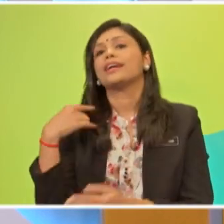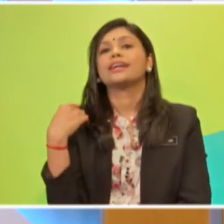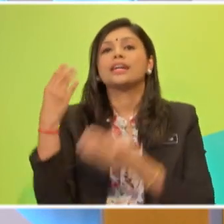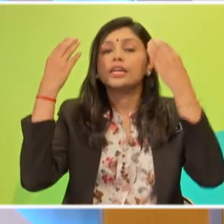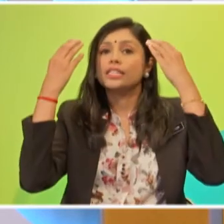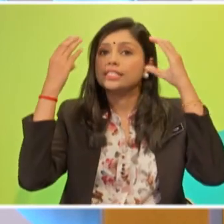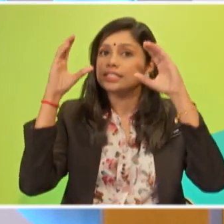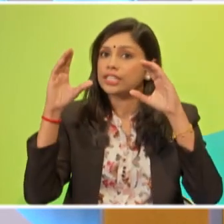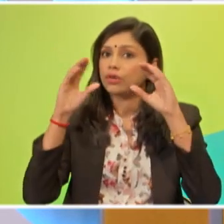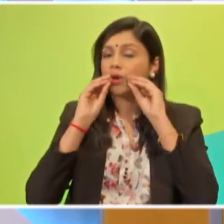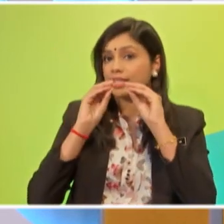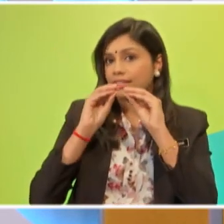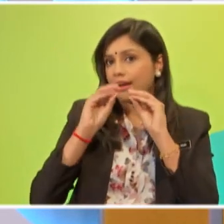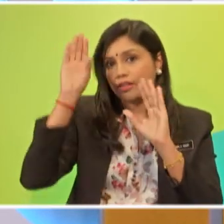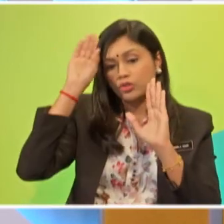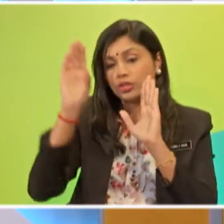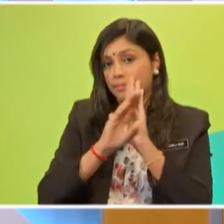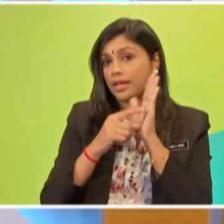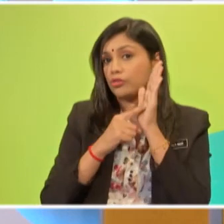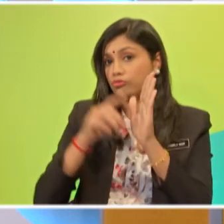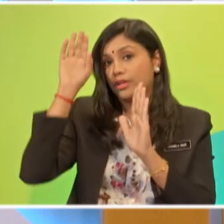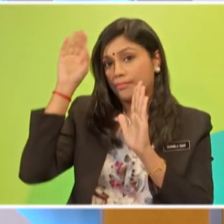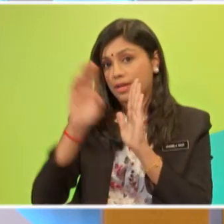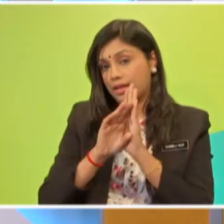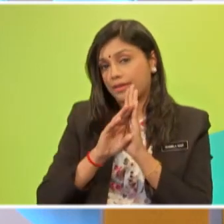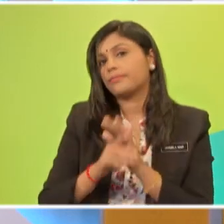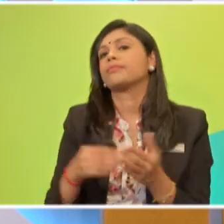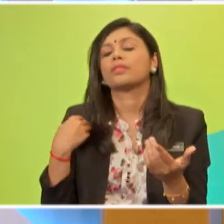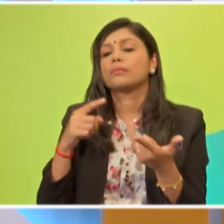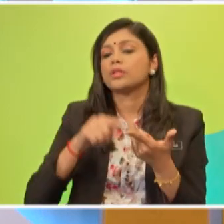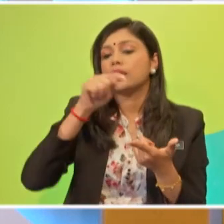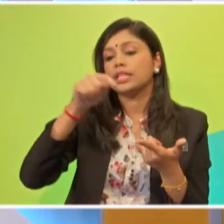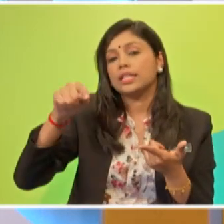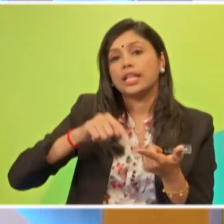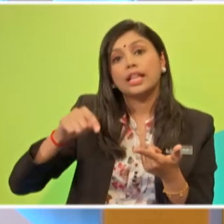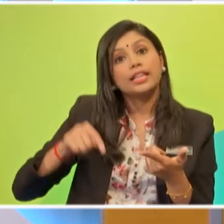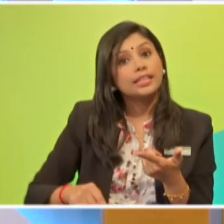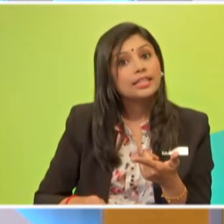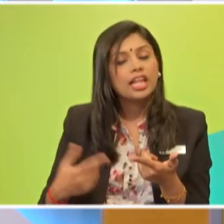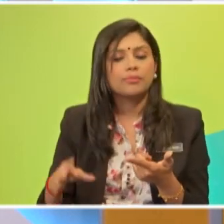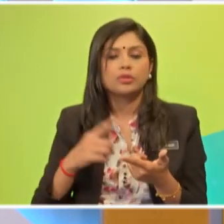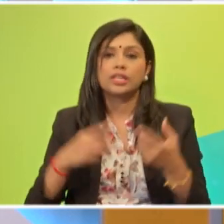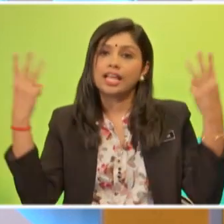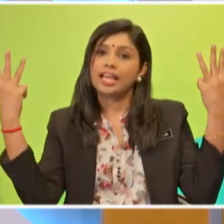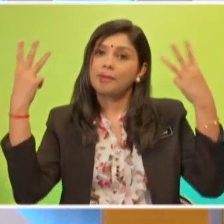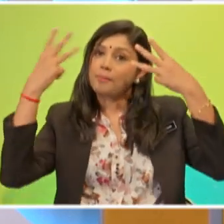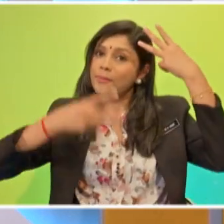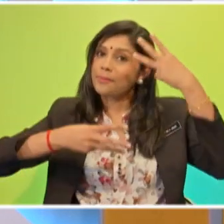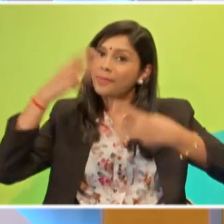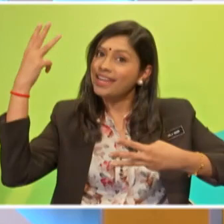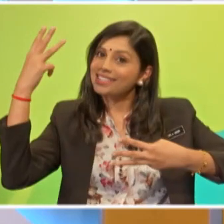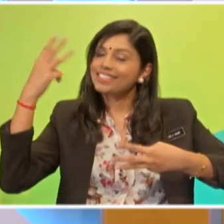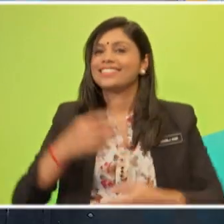menggunakan titik bagi mewakili objek. Okay. Yang ketiga, kita akan memadankan kumpulan objek dengan nombor